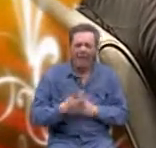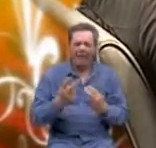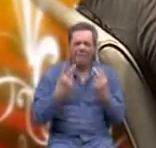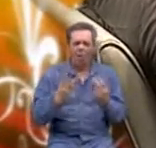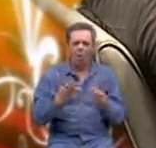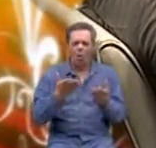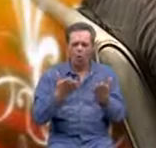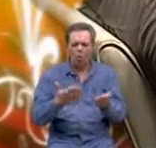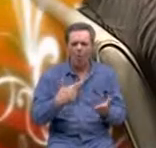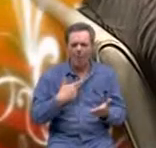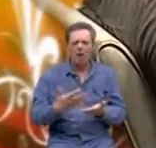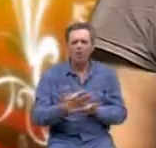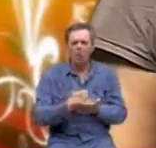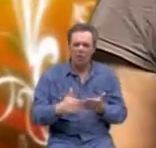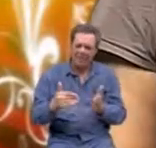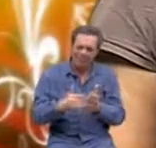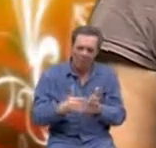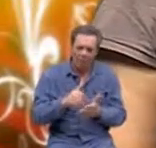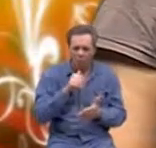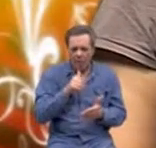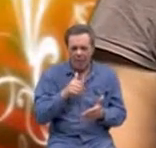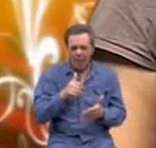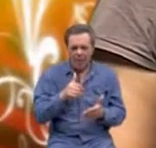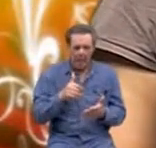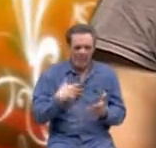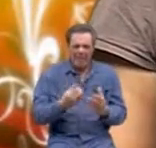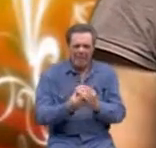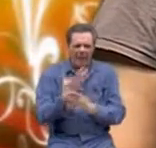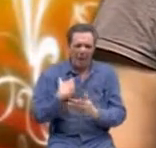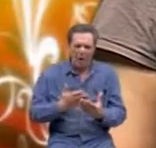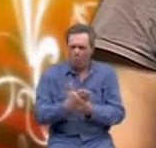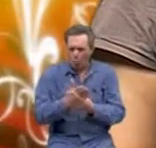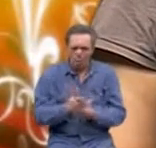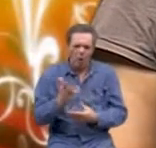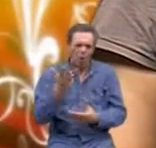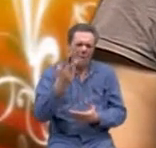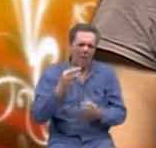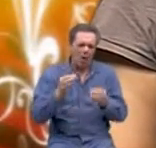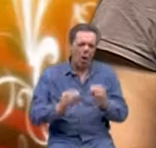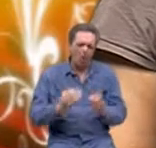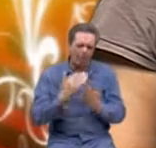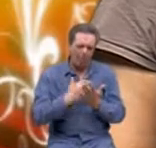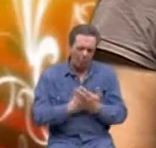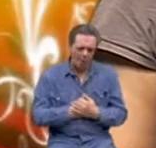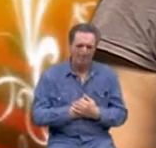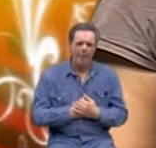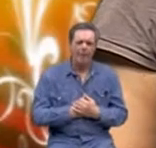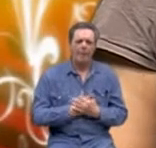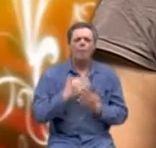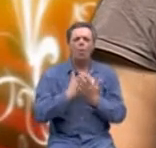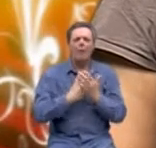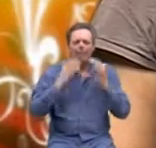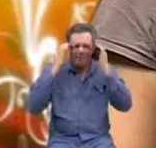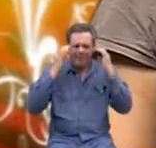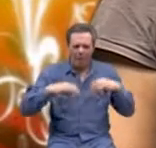važno to što naši korisnici trebaju i prema tome kreiramo naše usluge kroz neka tri osnovna programa, to je sada aktualno, dakle program